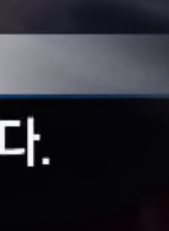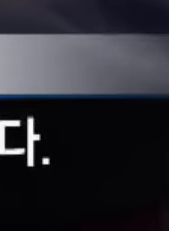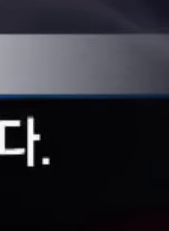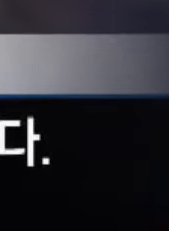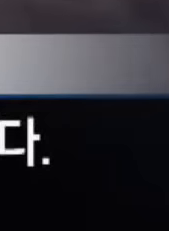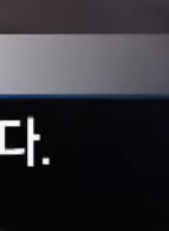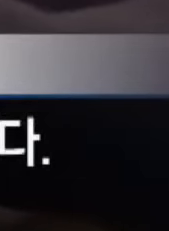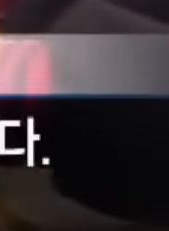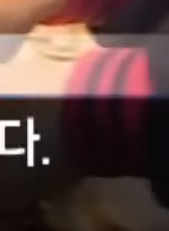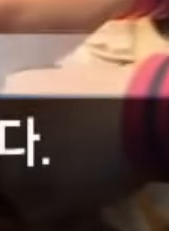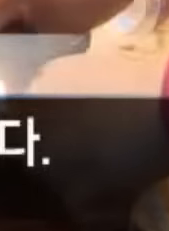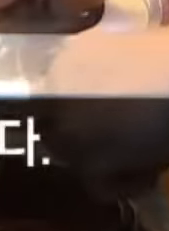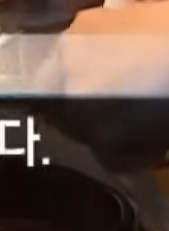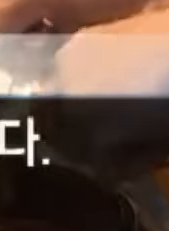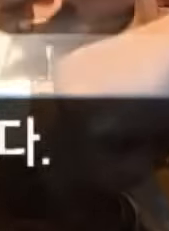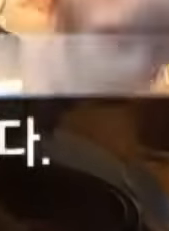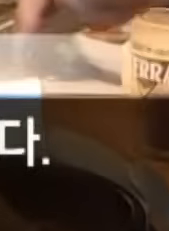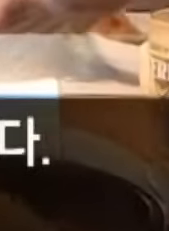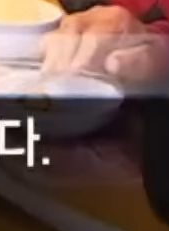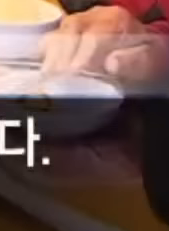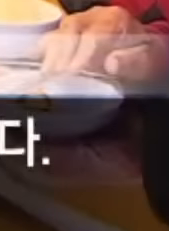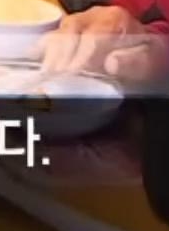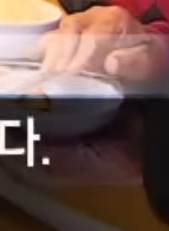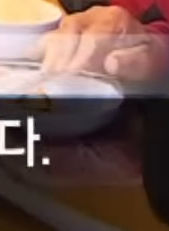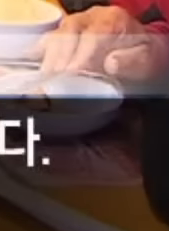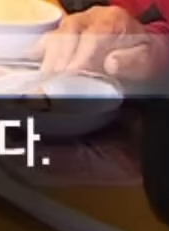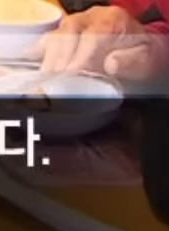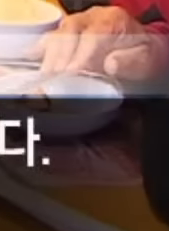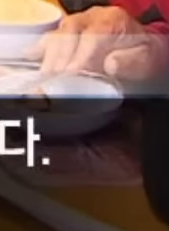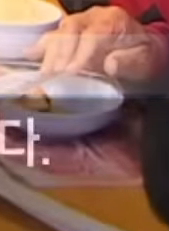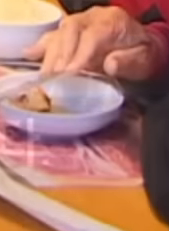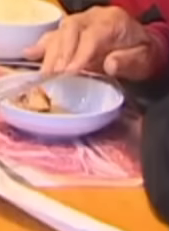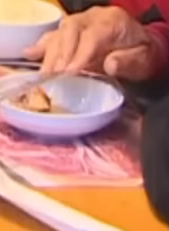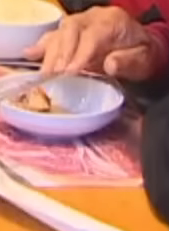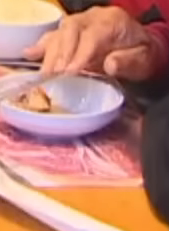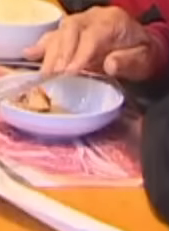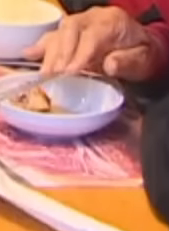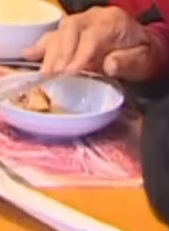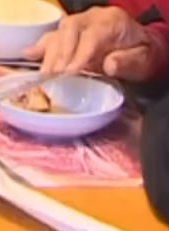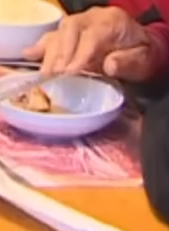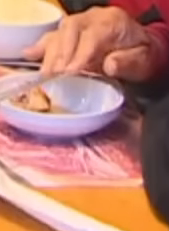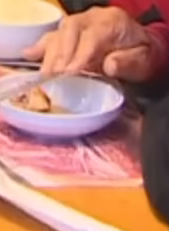남아있는 그러한 식당이기 때문에 저희가 정했습니다. 저의 단골이기도 하고요.